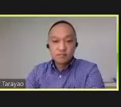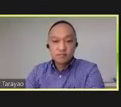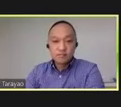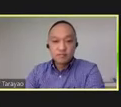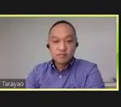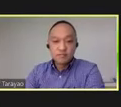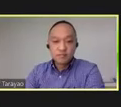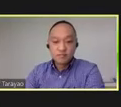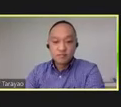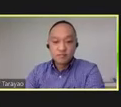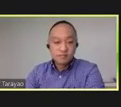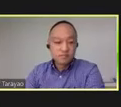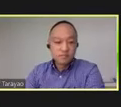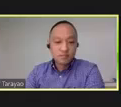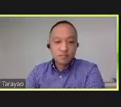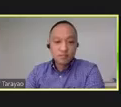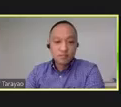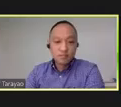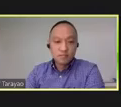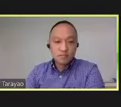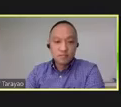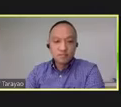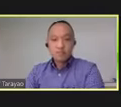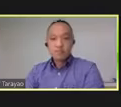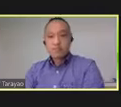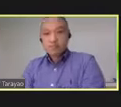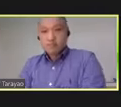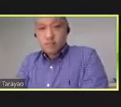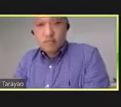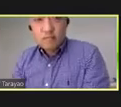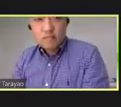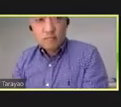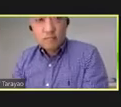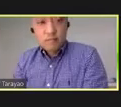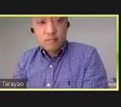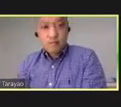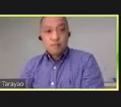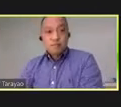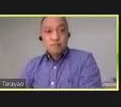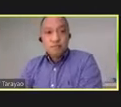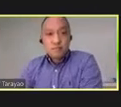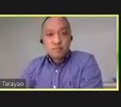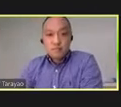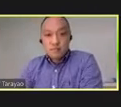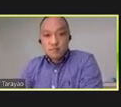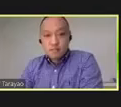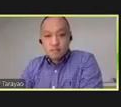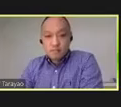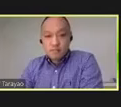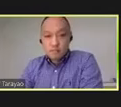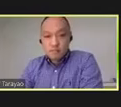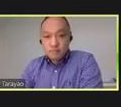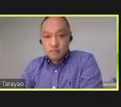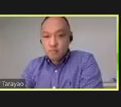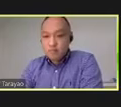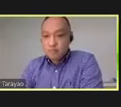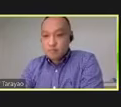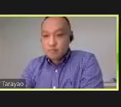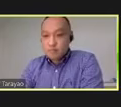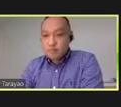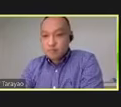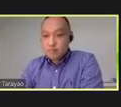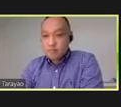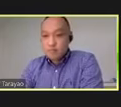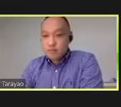niyang, pag nakagraduate siya sa Kibang at pag-aaral siya ng education, babalik ako para makapagturo ako sa aming pamayanan.